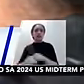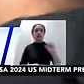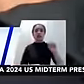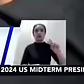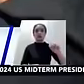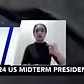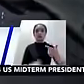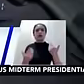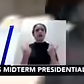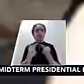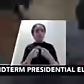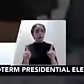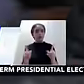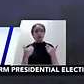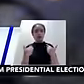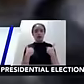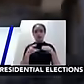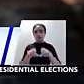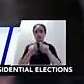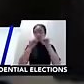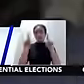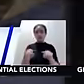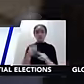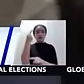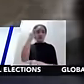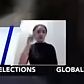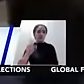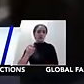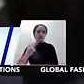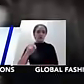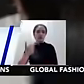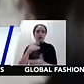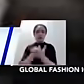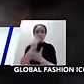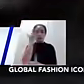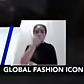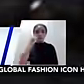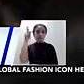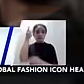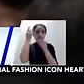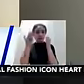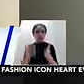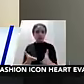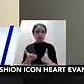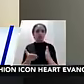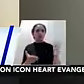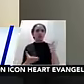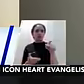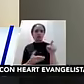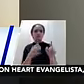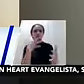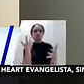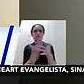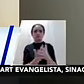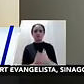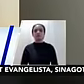warrant ang House of Representatives kay Ong, kaya gusto ng ilang mambabatas na sa kanila ang kustodiya niya. Continuing yung